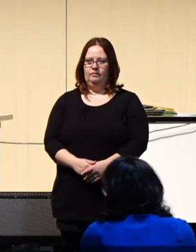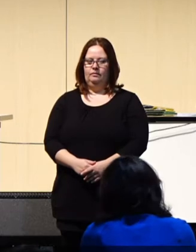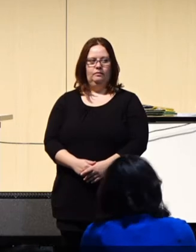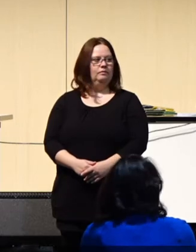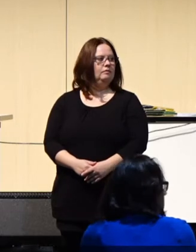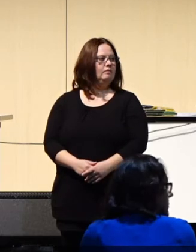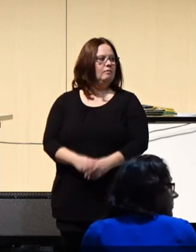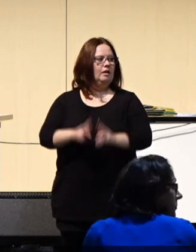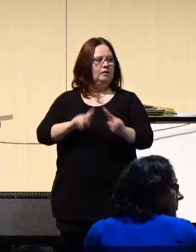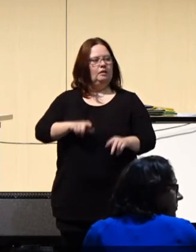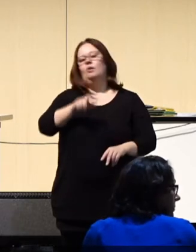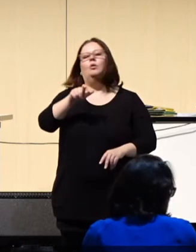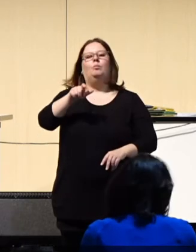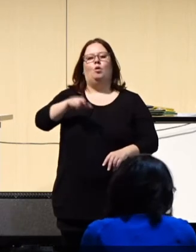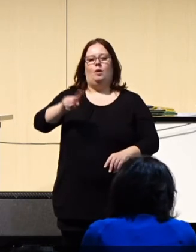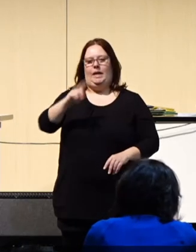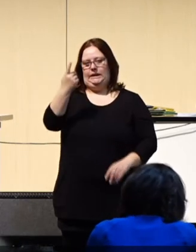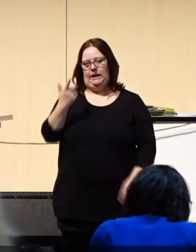Sehr geehrter Herr Oberbürgermeister,